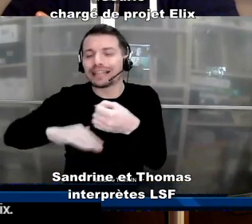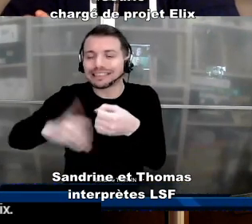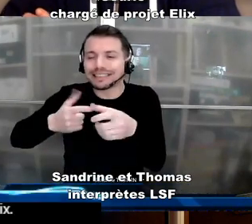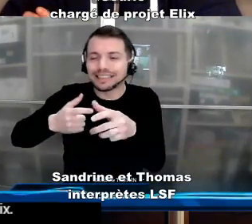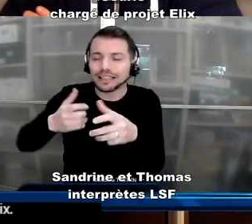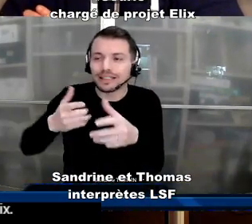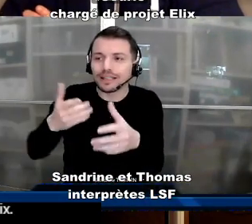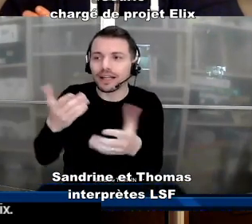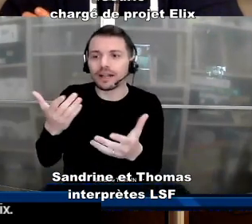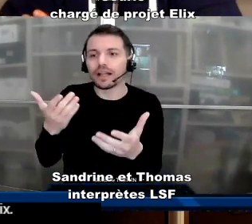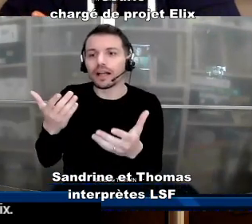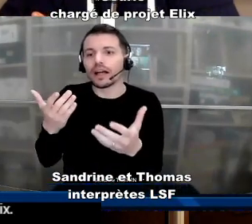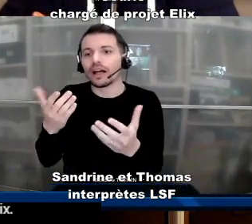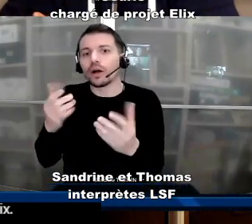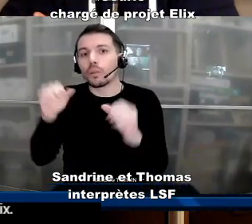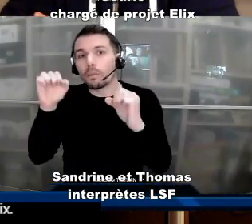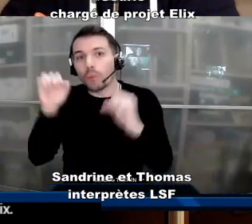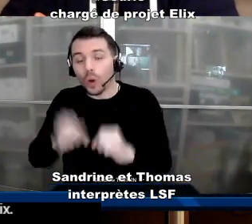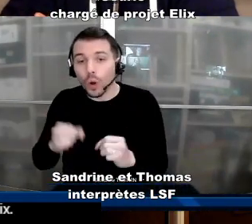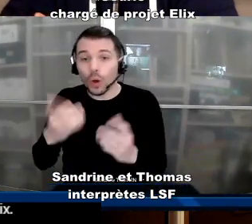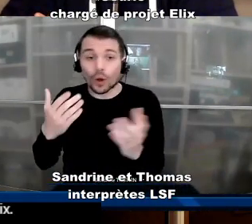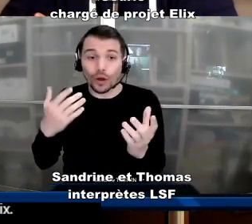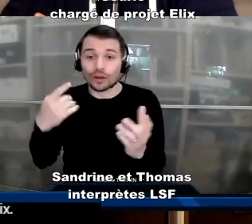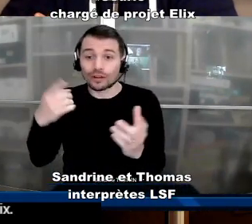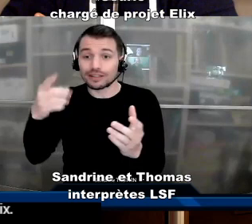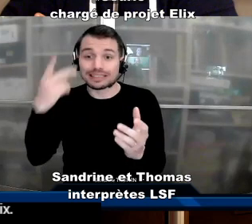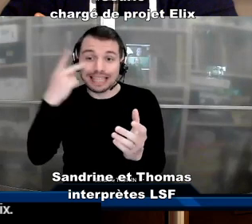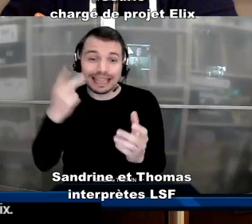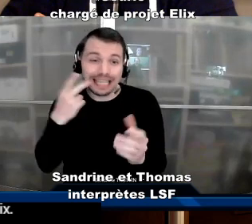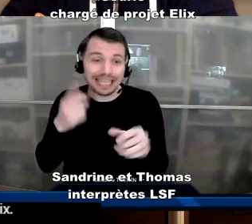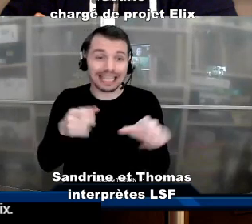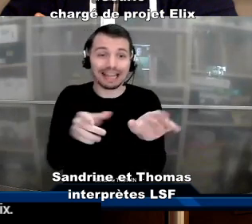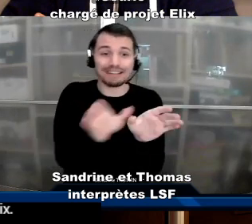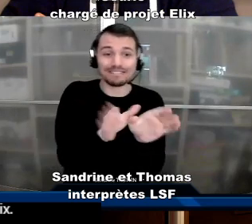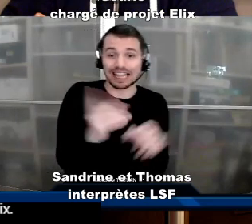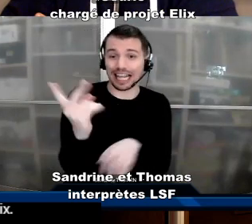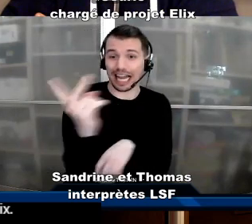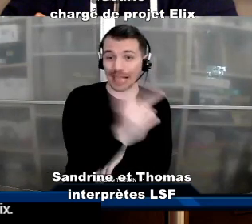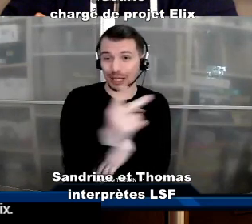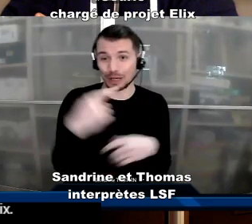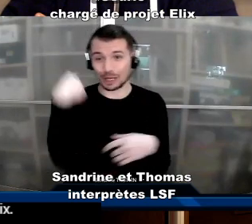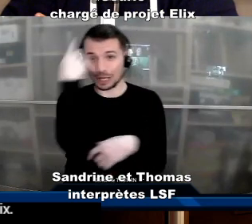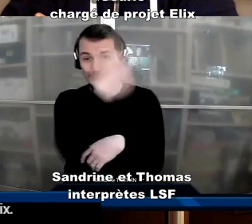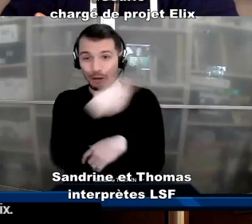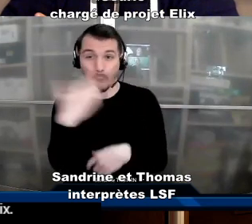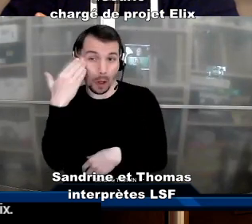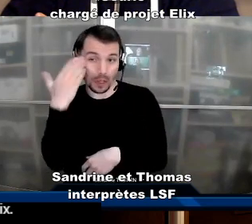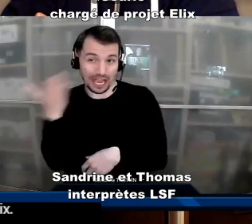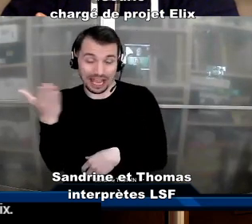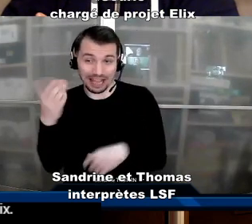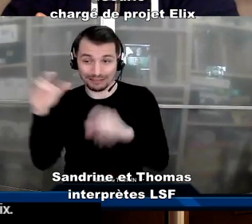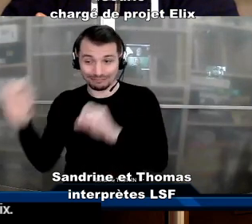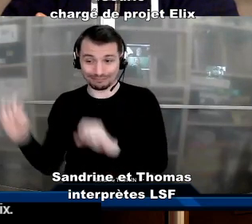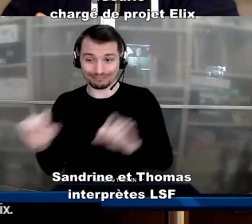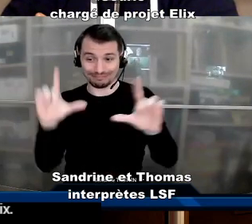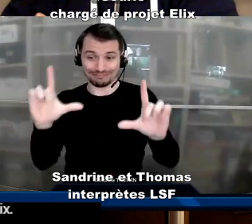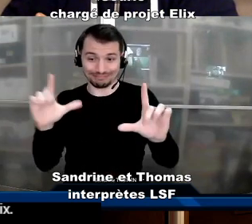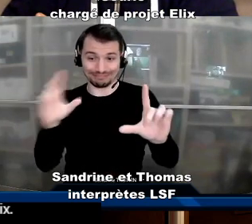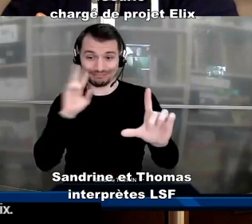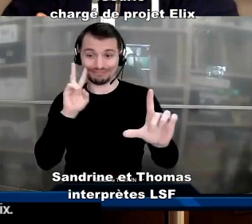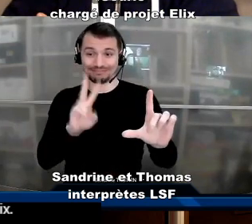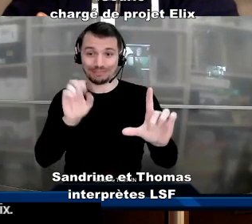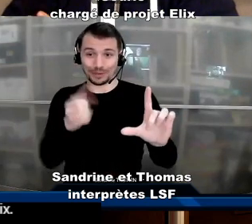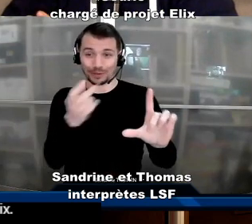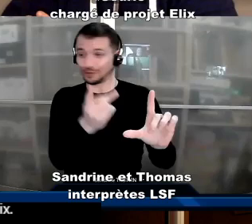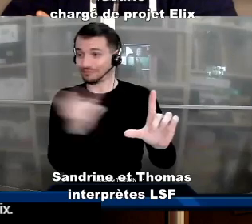Vous pourrez retrouver les visages de Cédric et Fanny maintenant qu'ils vous sont familiers pour